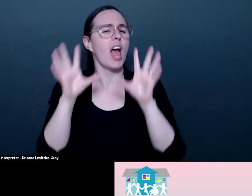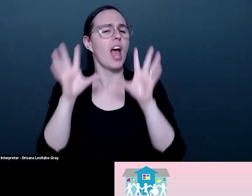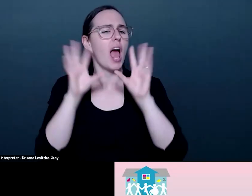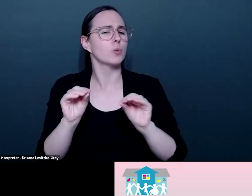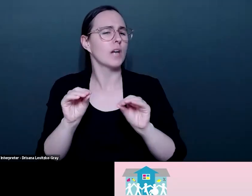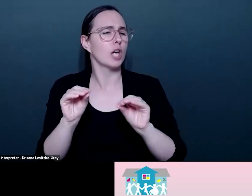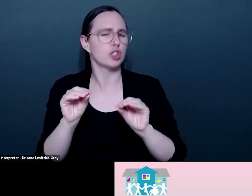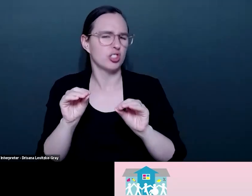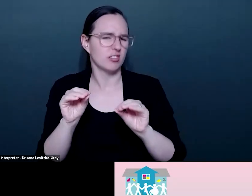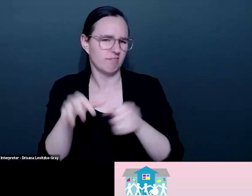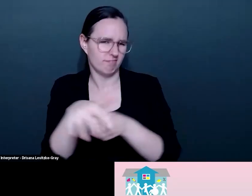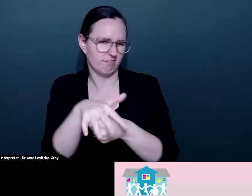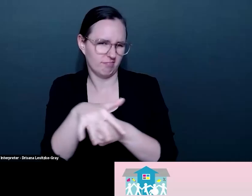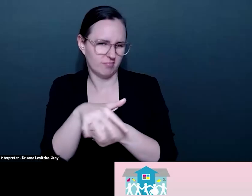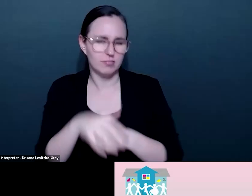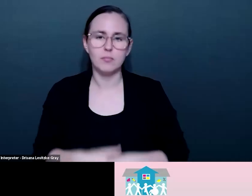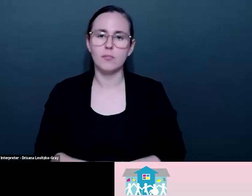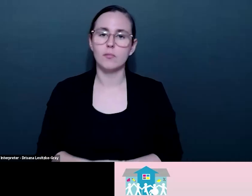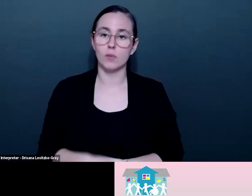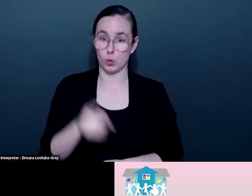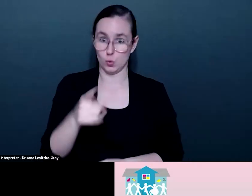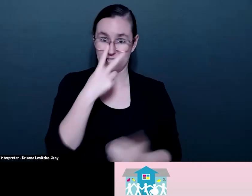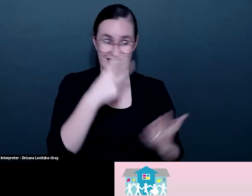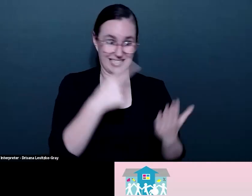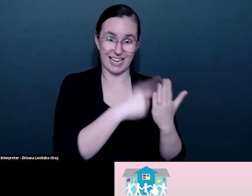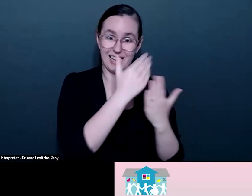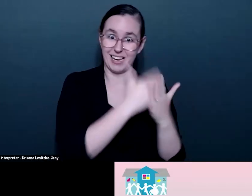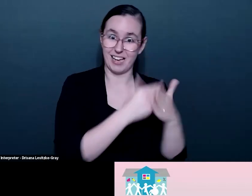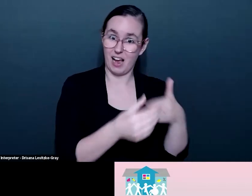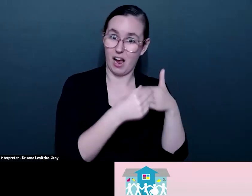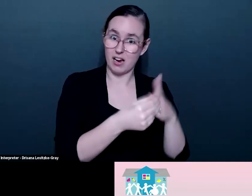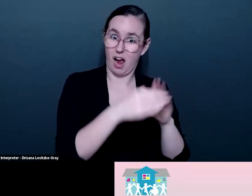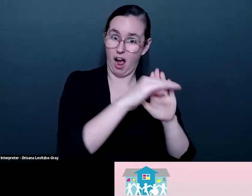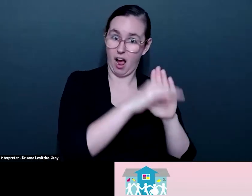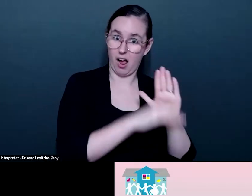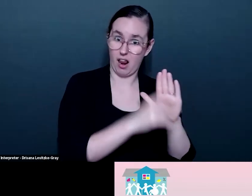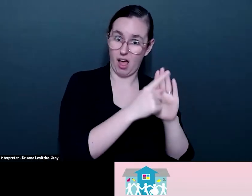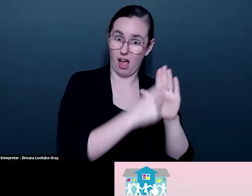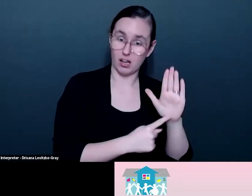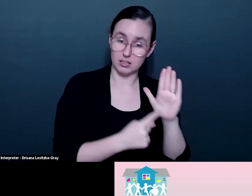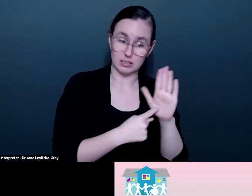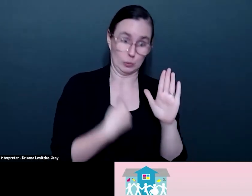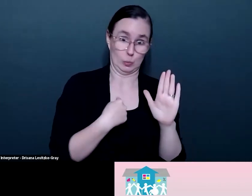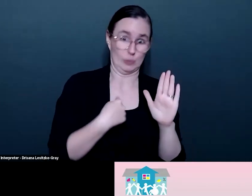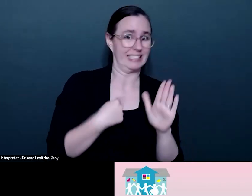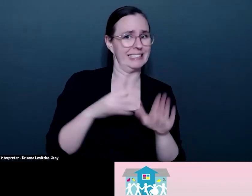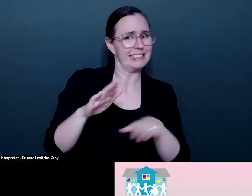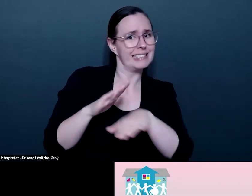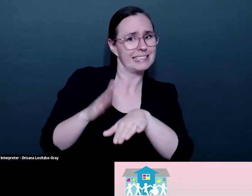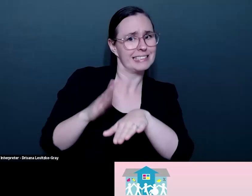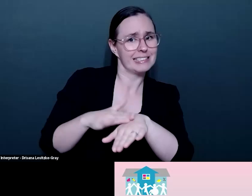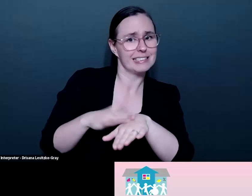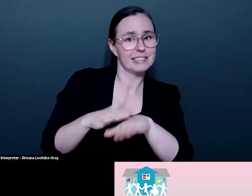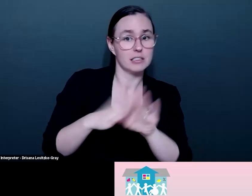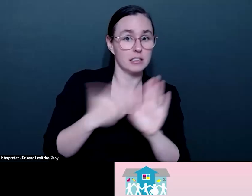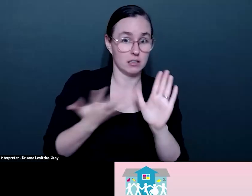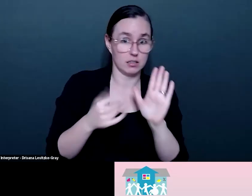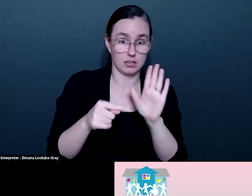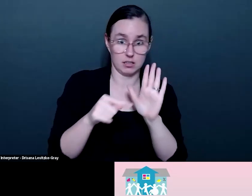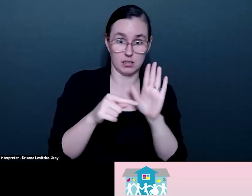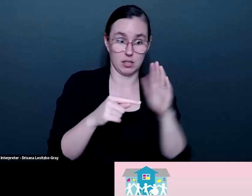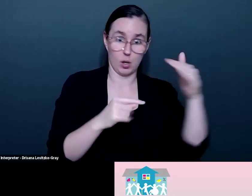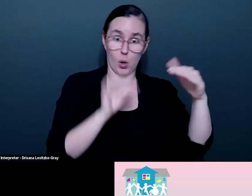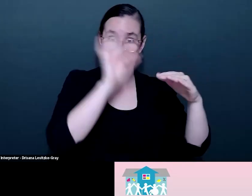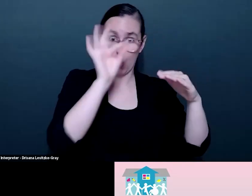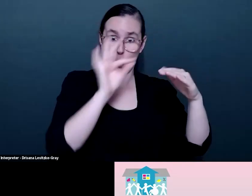Alors, dans le module d'éducation inclusive, recommande d'augmenter le nombre, la quantité de questions sur